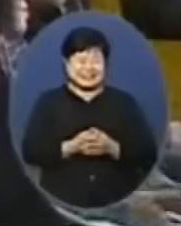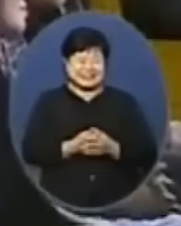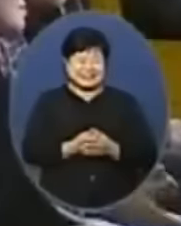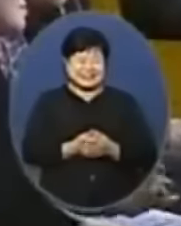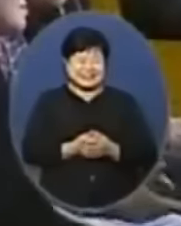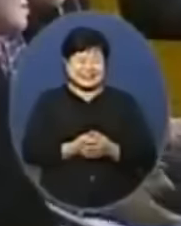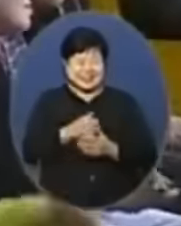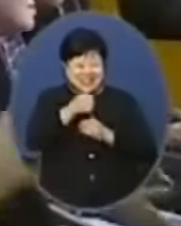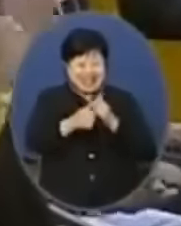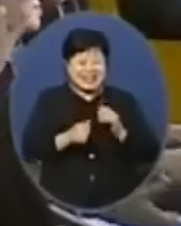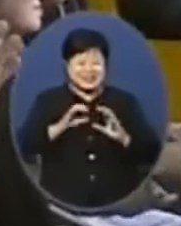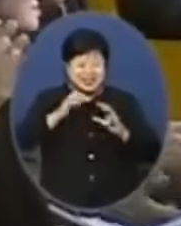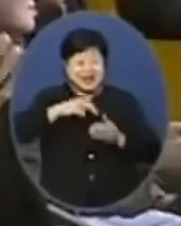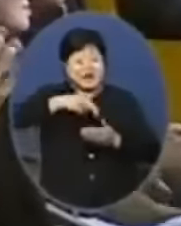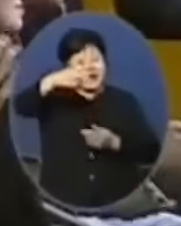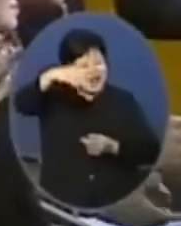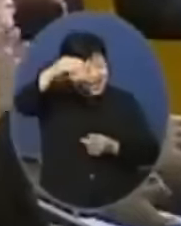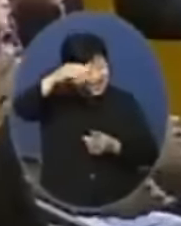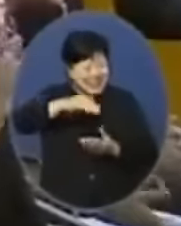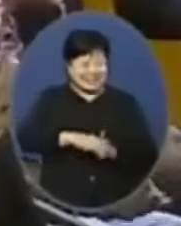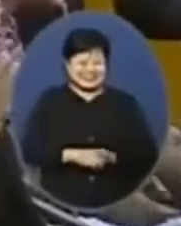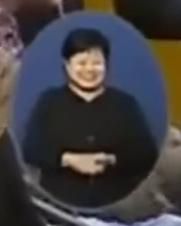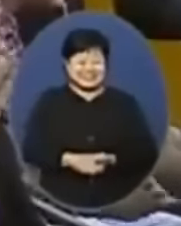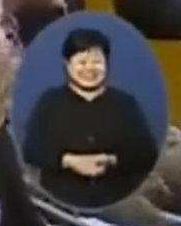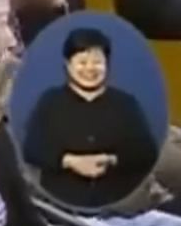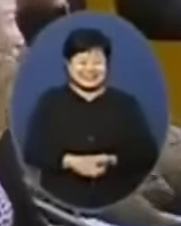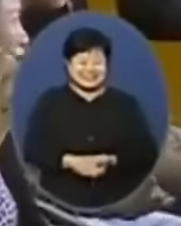전부 하나님 백성이 됐어요. 전부 하나님 백성.